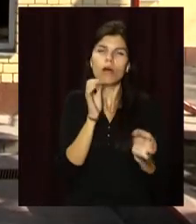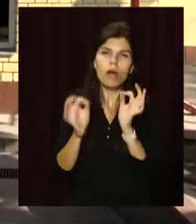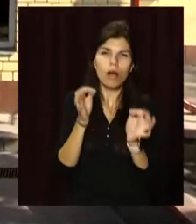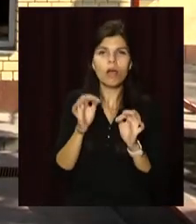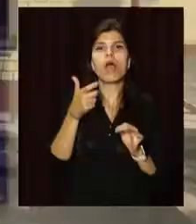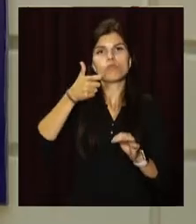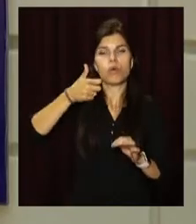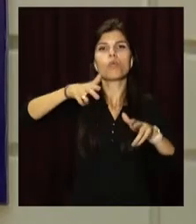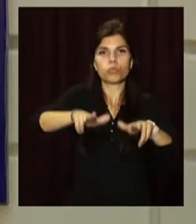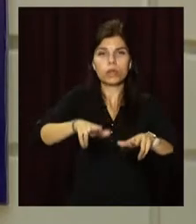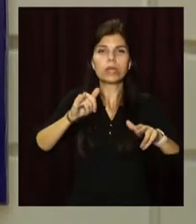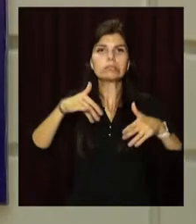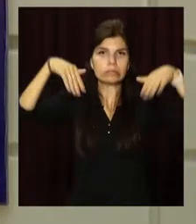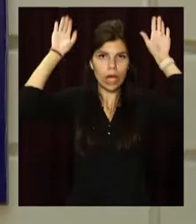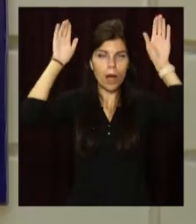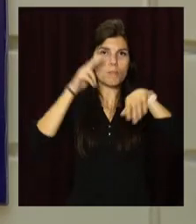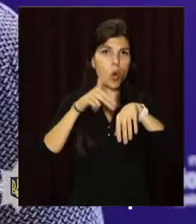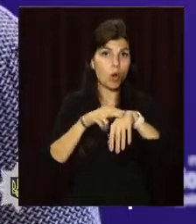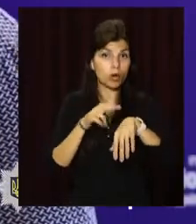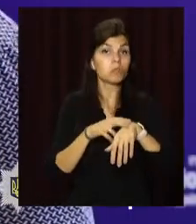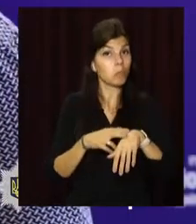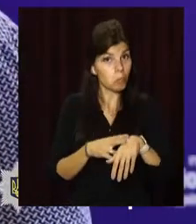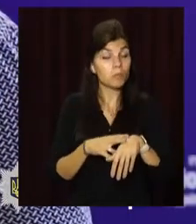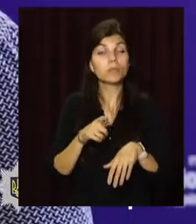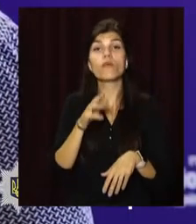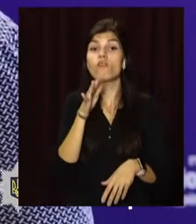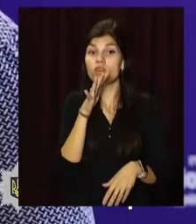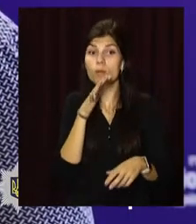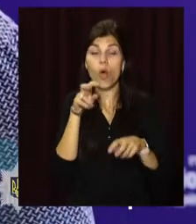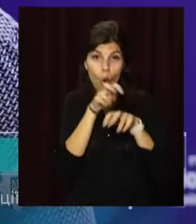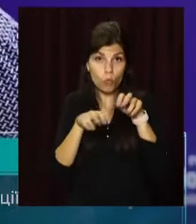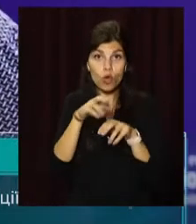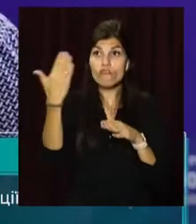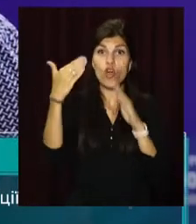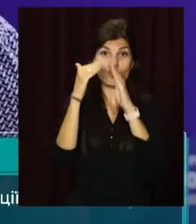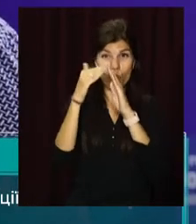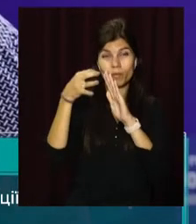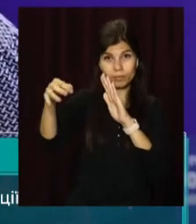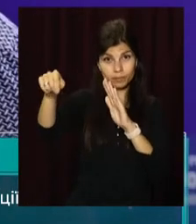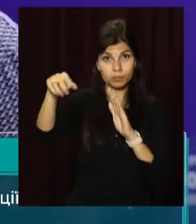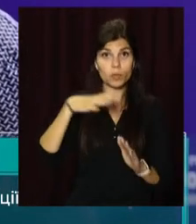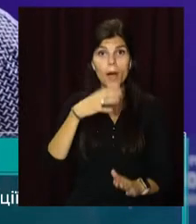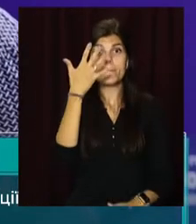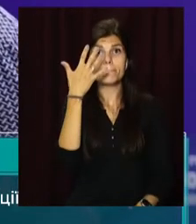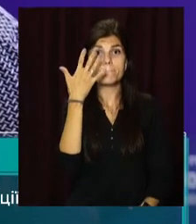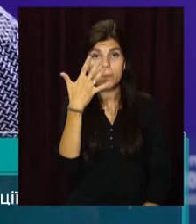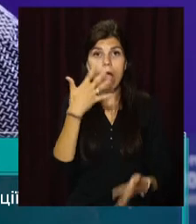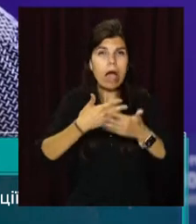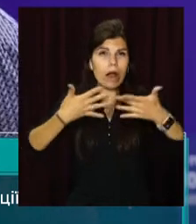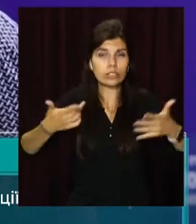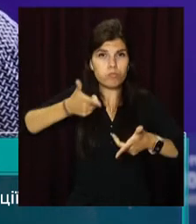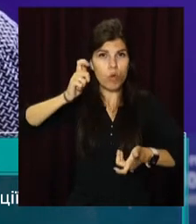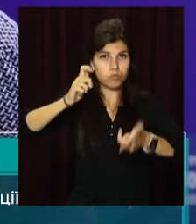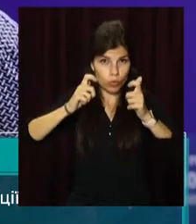зброю і здався поліціянтам. Під час проведення обшуку його домоволодіння було вилучено 5 одиниць вогнепальної зброї,